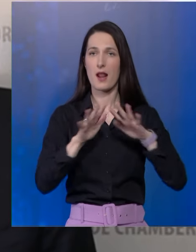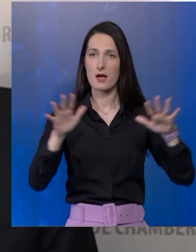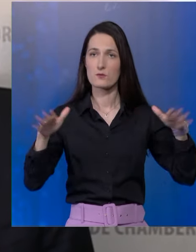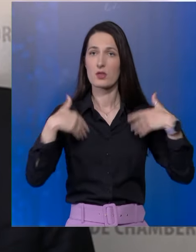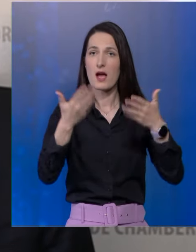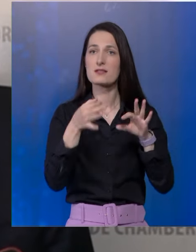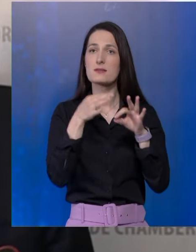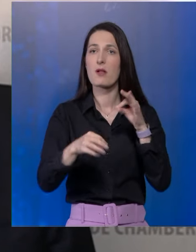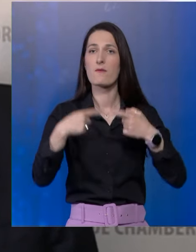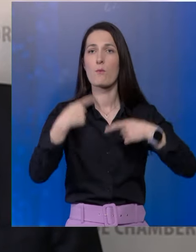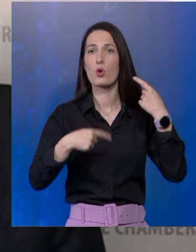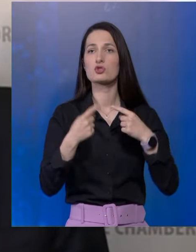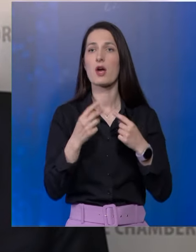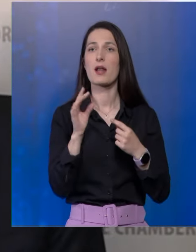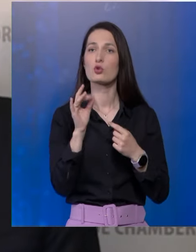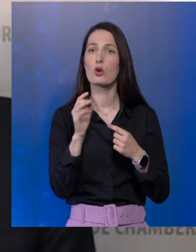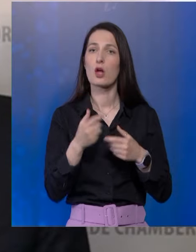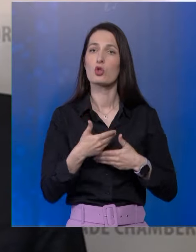nestabilnost,